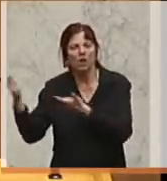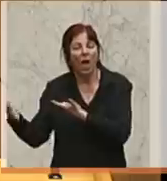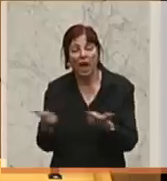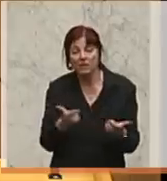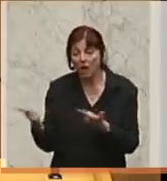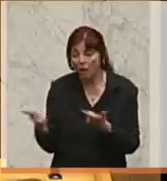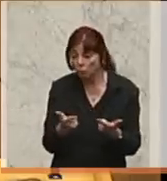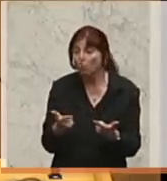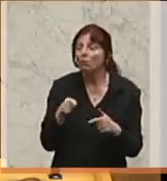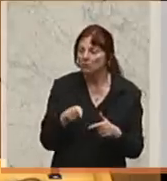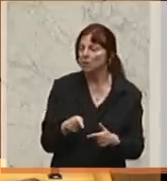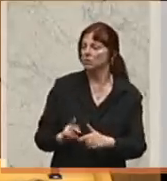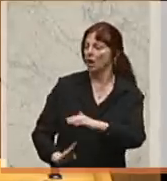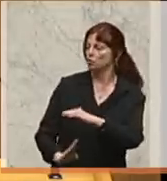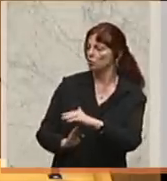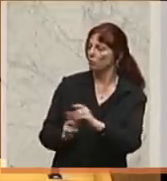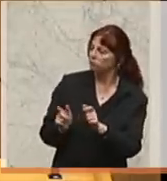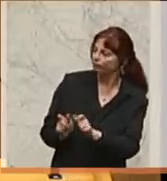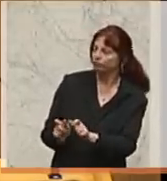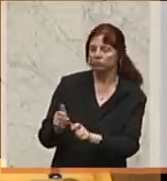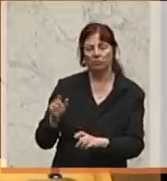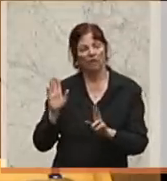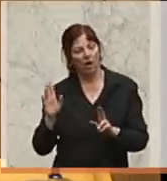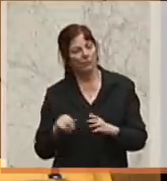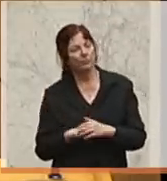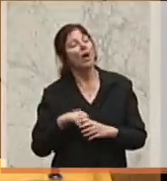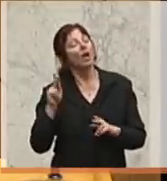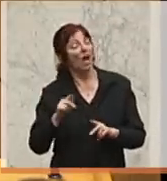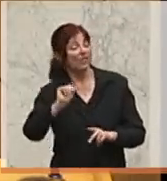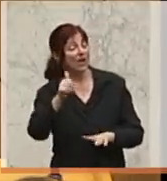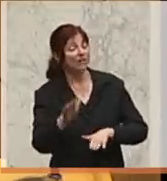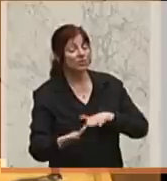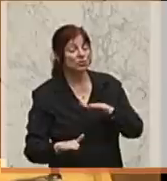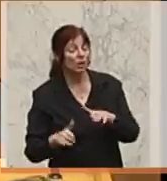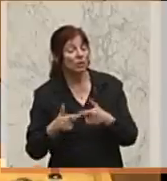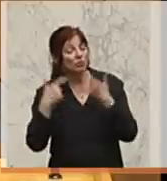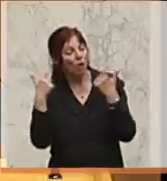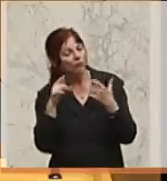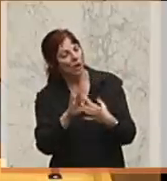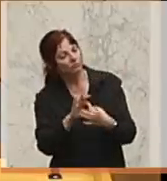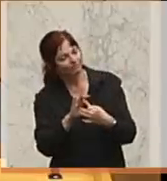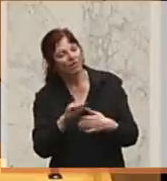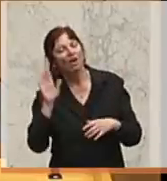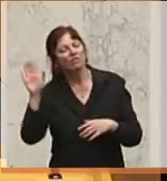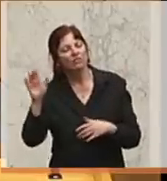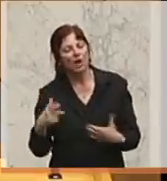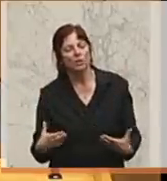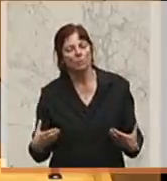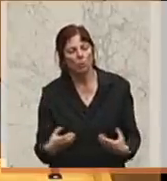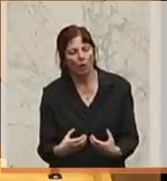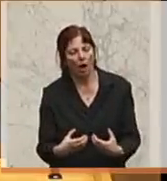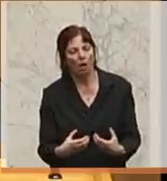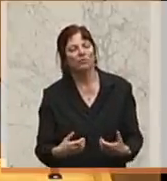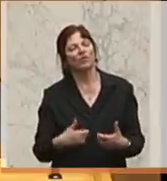Malversationen beitragen kann. Sie können den ersten Schritt machen in Richtung Aufklärung, indem Sie Ihre Blockade im Untersuchungsausschuss